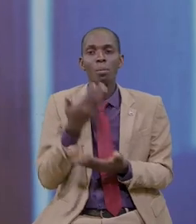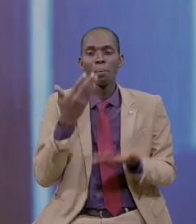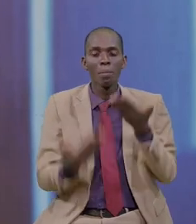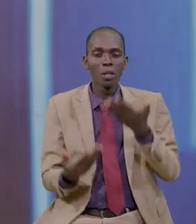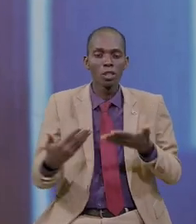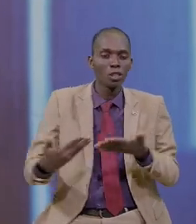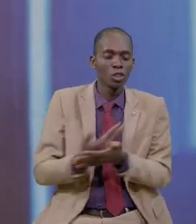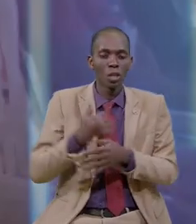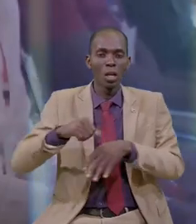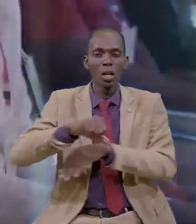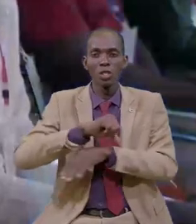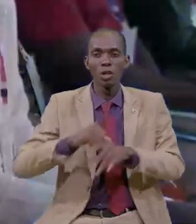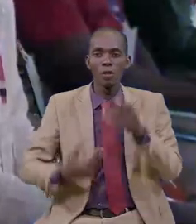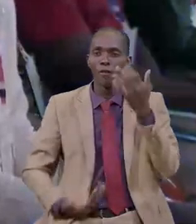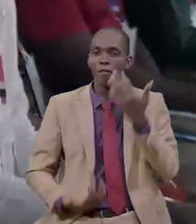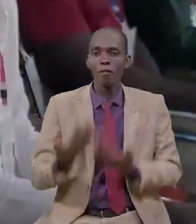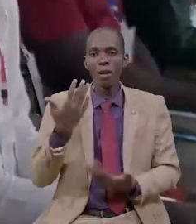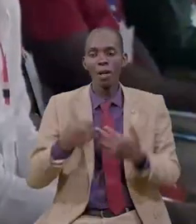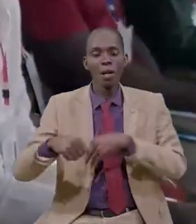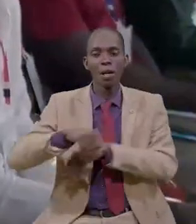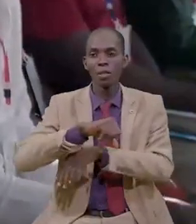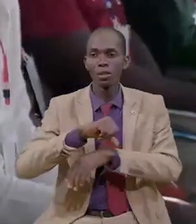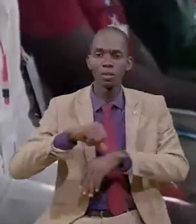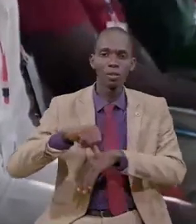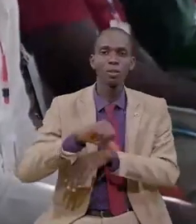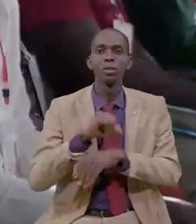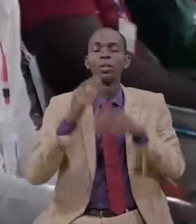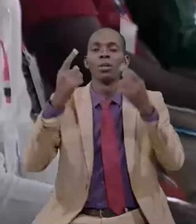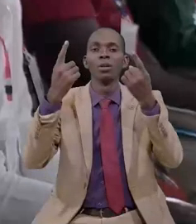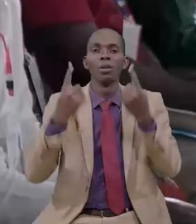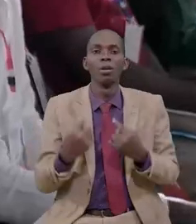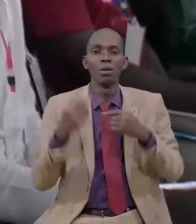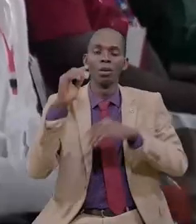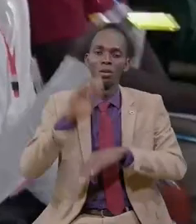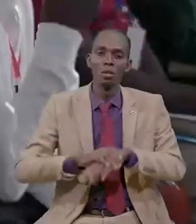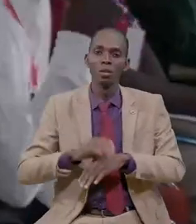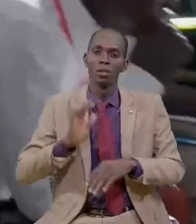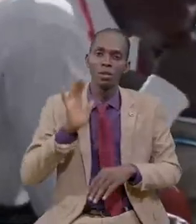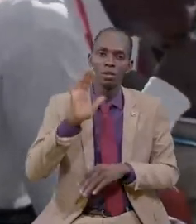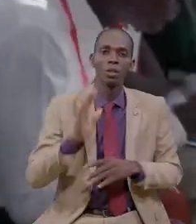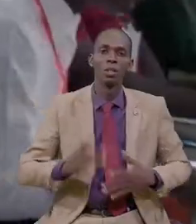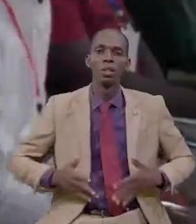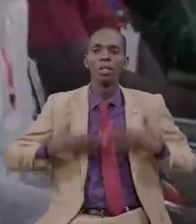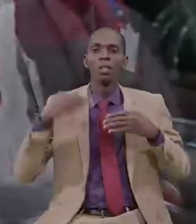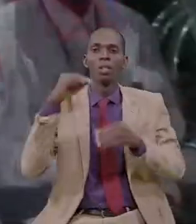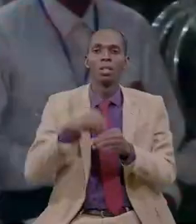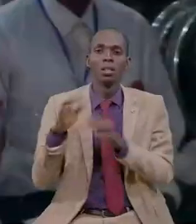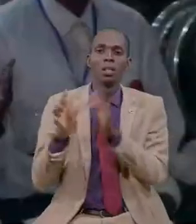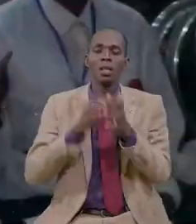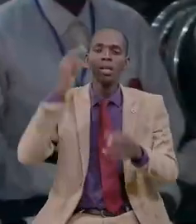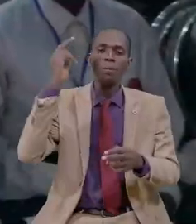Tu as besoin d'une onction, qu'une double onction vienne sur ta vie au nom